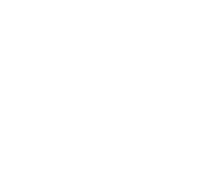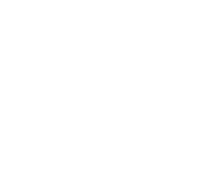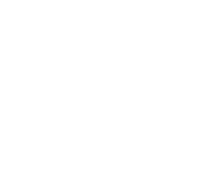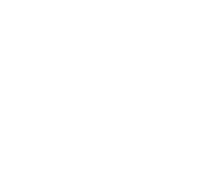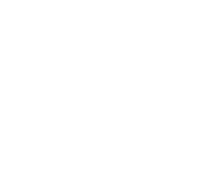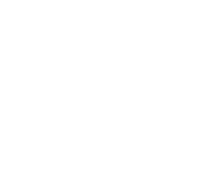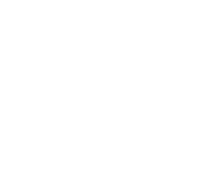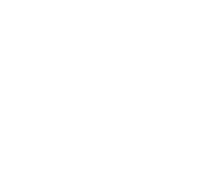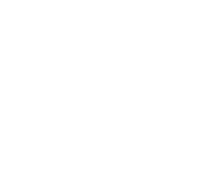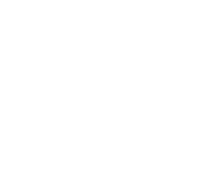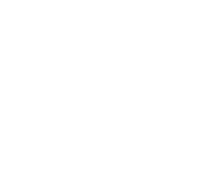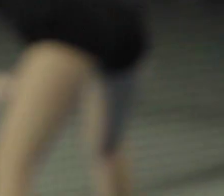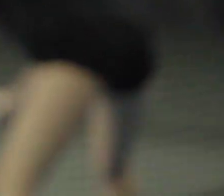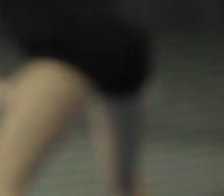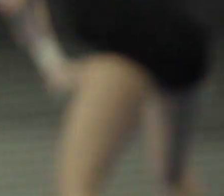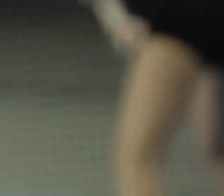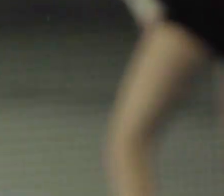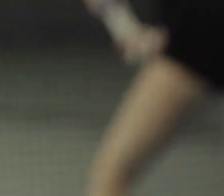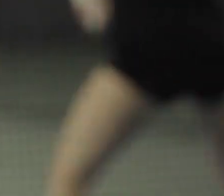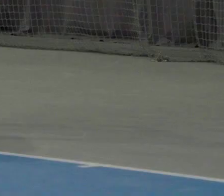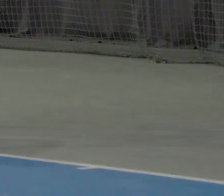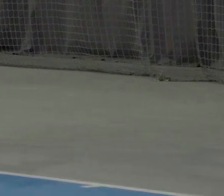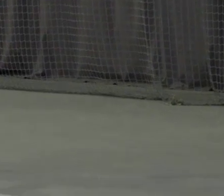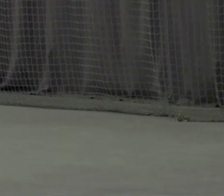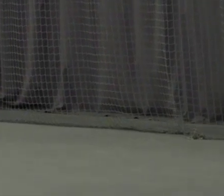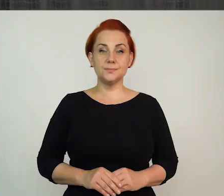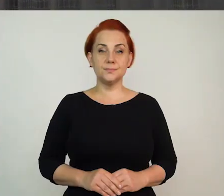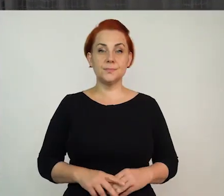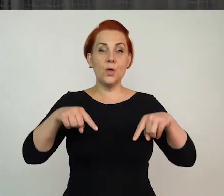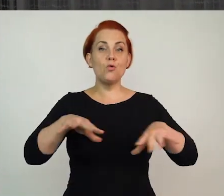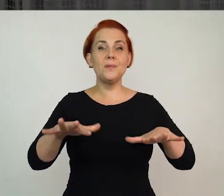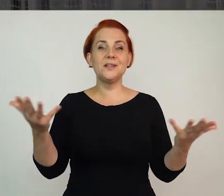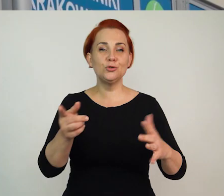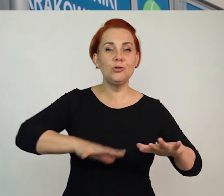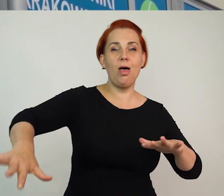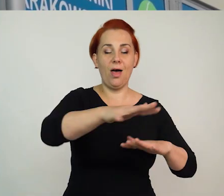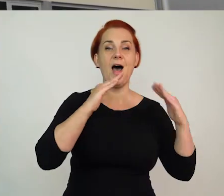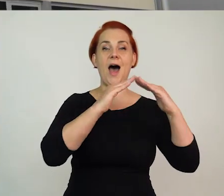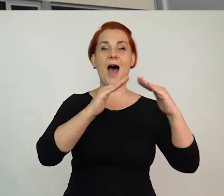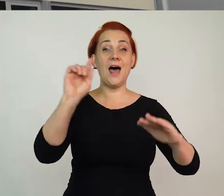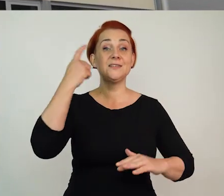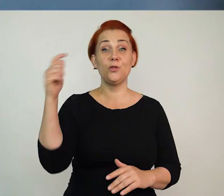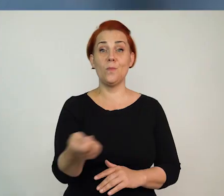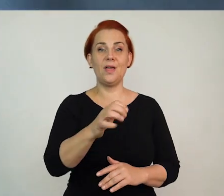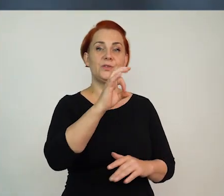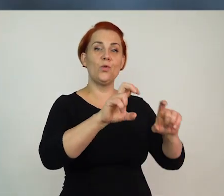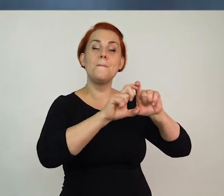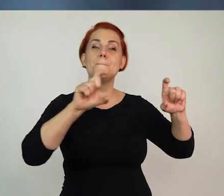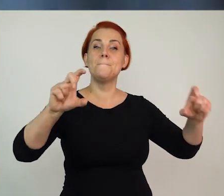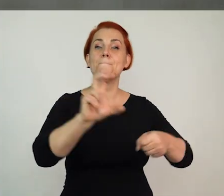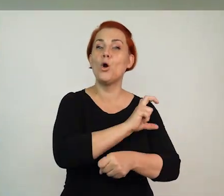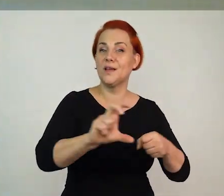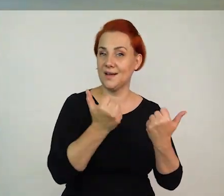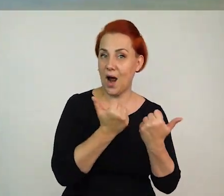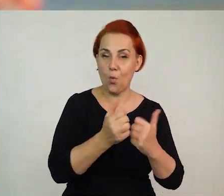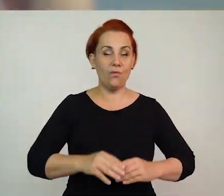Krzysztof Pszczółka, prezes KU AZS Politechnika Krakowska. Aktualnie znajdujemy się na hali Centrum Tenisowego